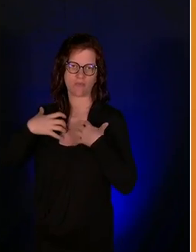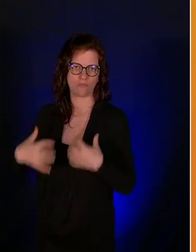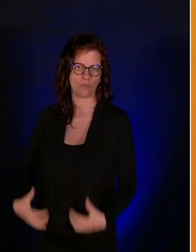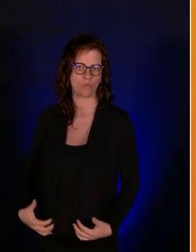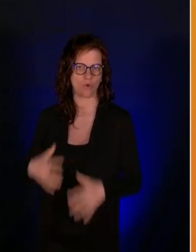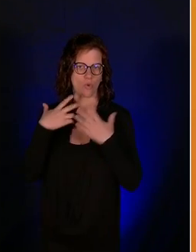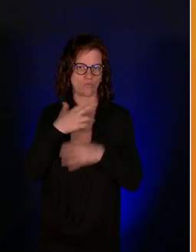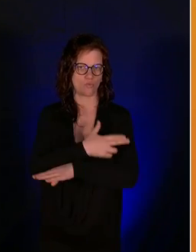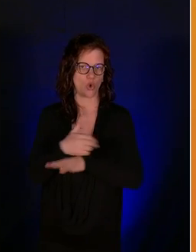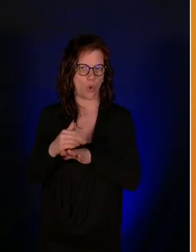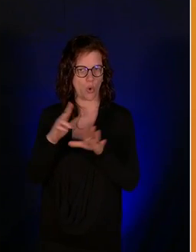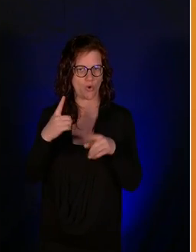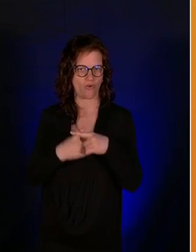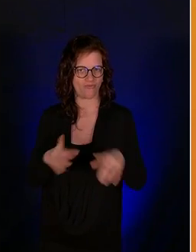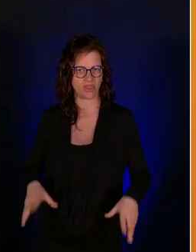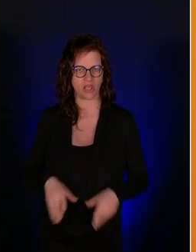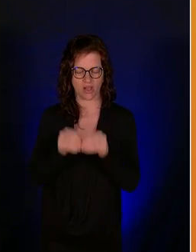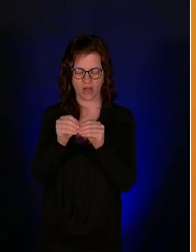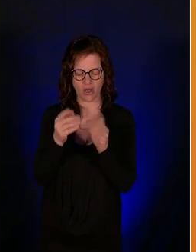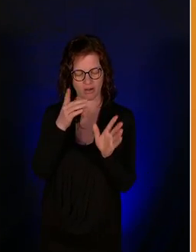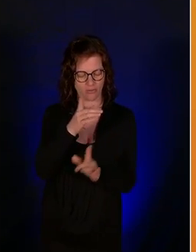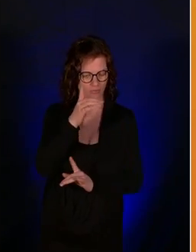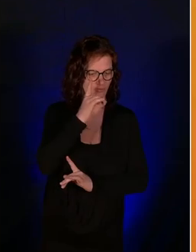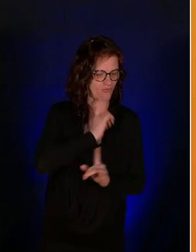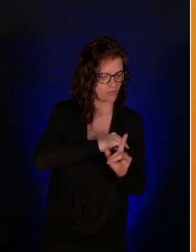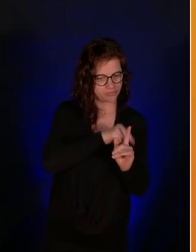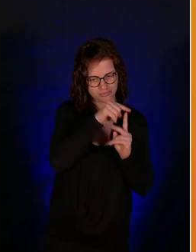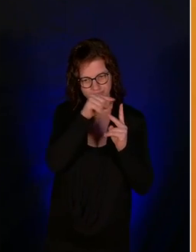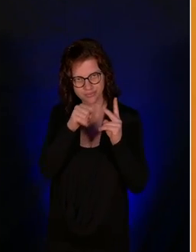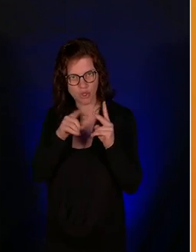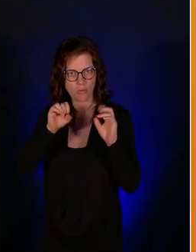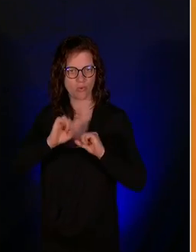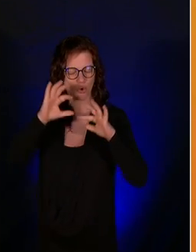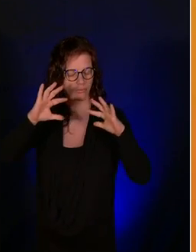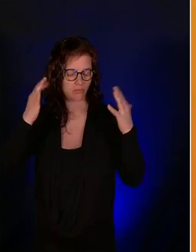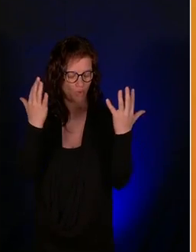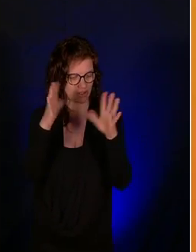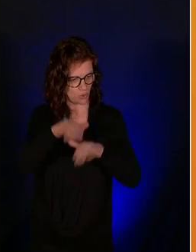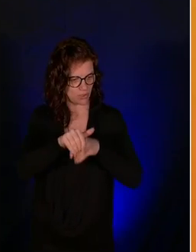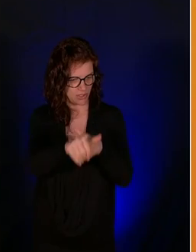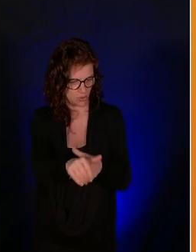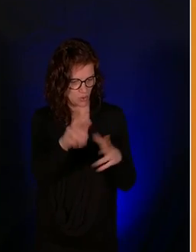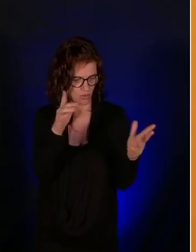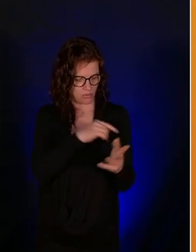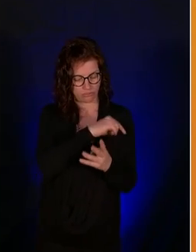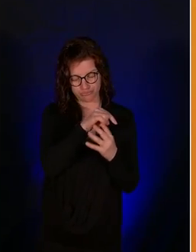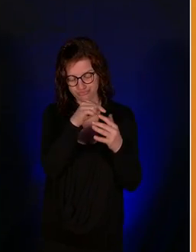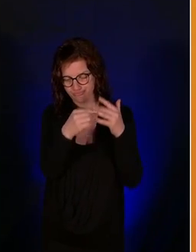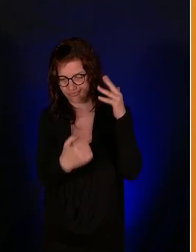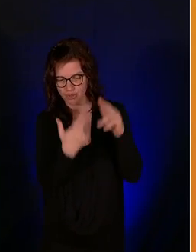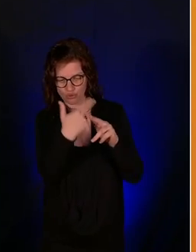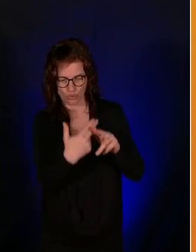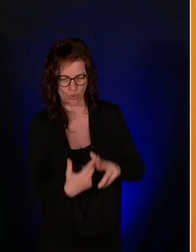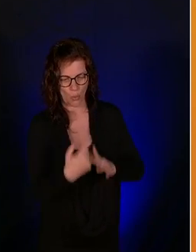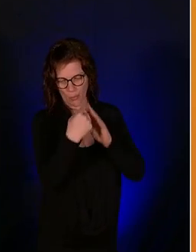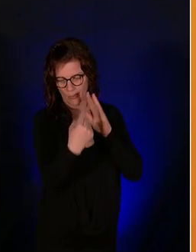confédéral, et notamment Marie-Laurence Bertrand, Michel Donnedu, vous pouvez continuer à applaudir, Philippe Latteau, Didier Nielge, Pierre-Jean